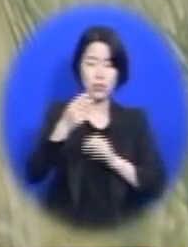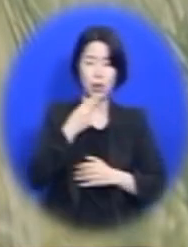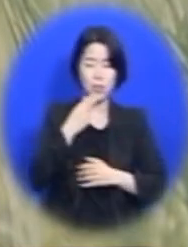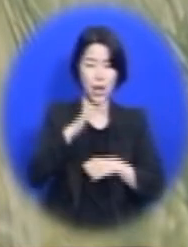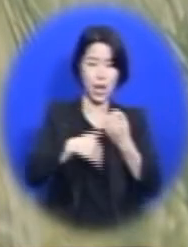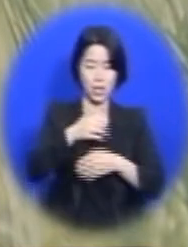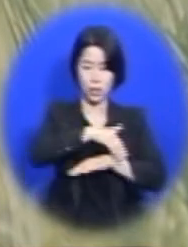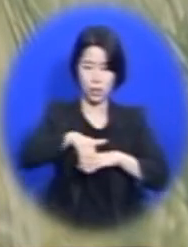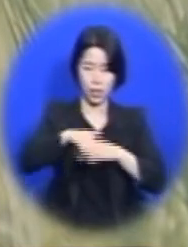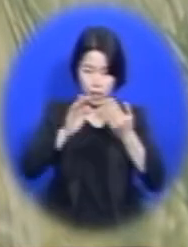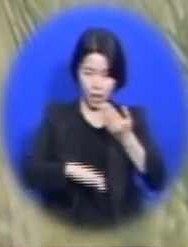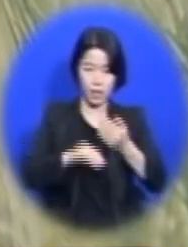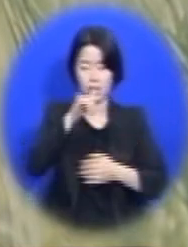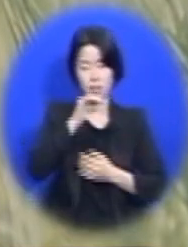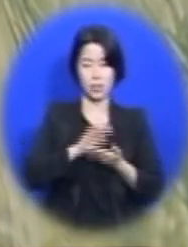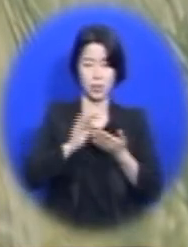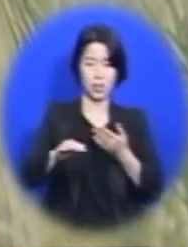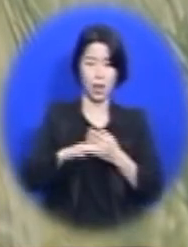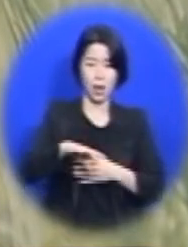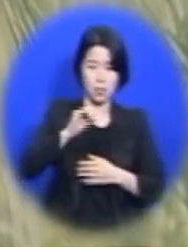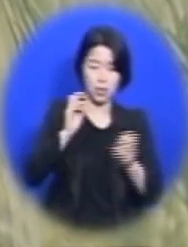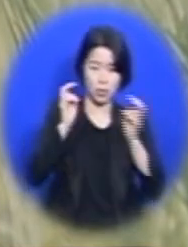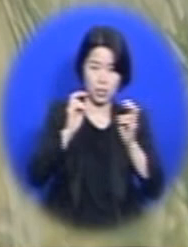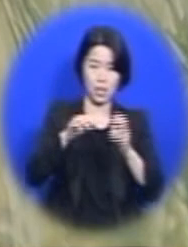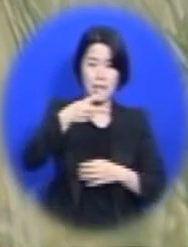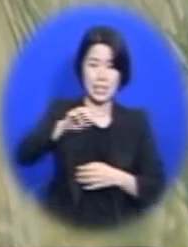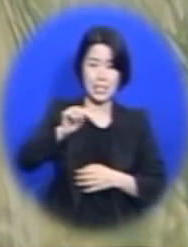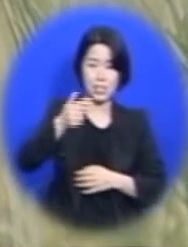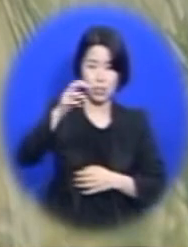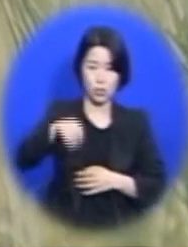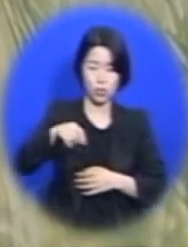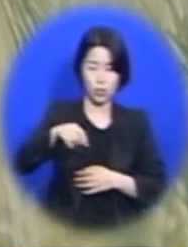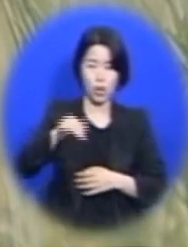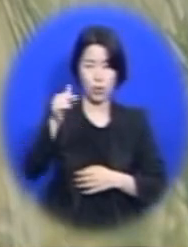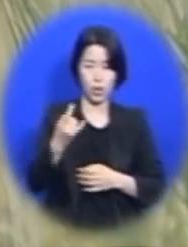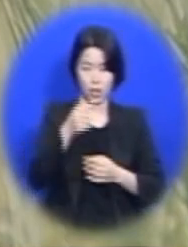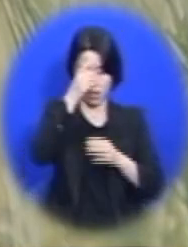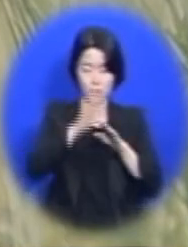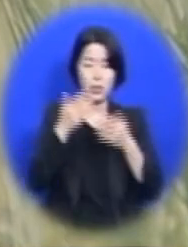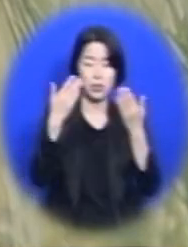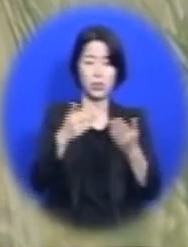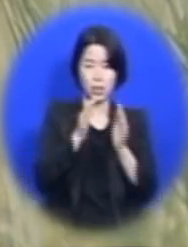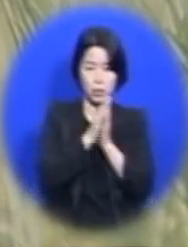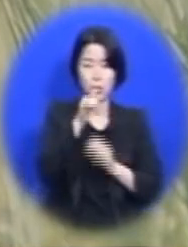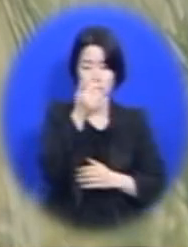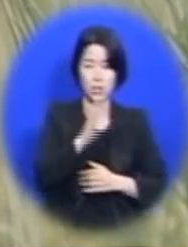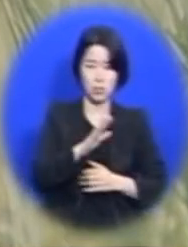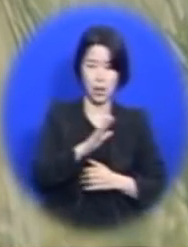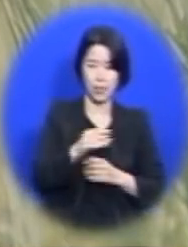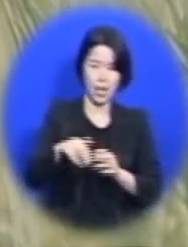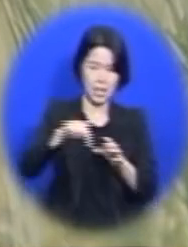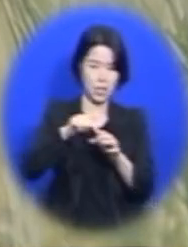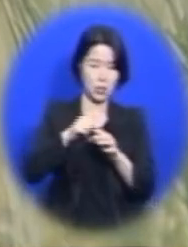속에 있었습니다. 먼저 회사에서 신회를 통해 예배를 드리고 싶다고 기도는 했었지만 안티 기독교